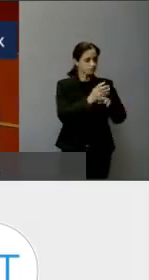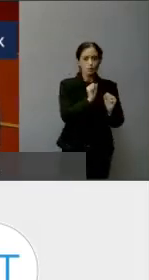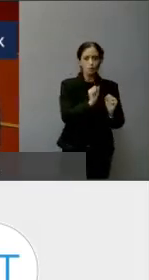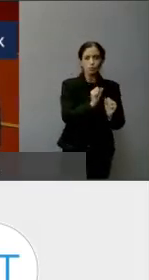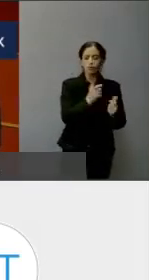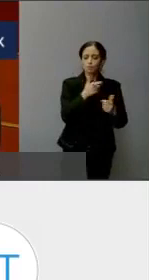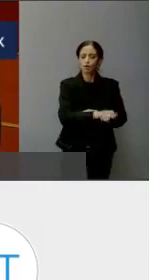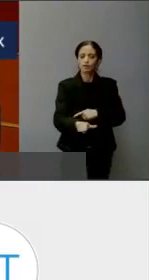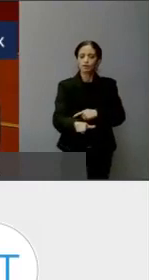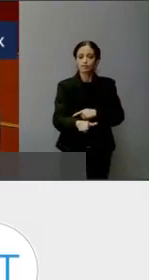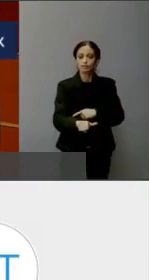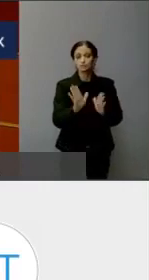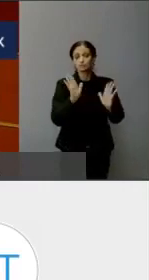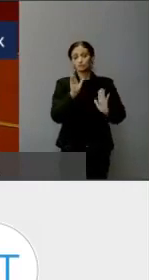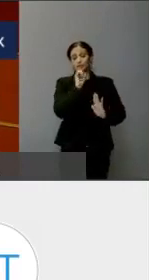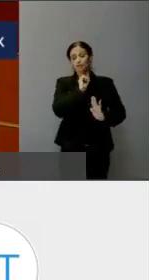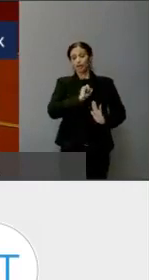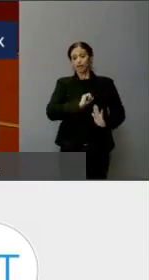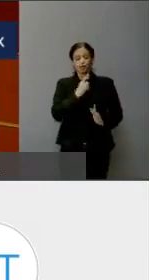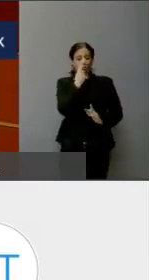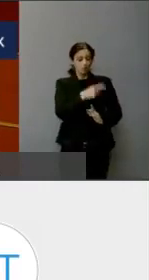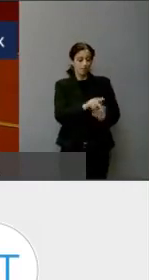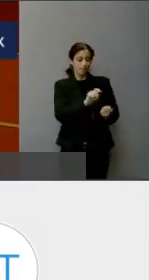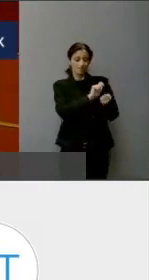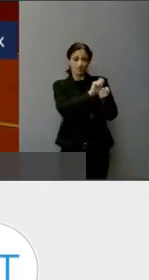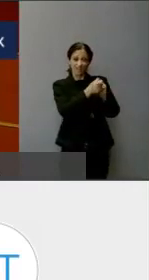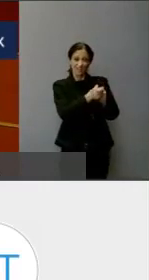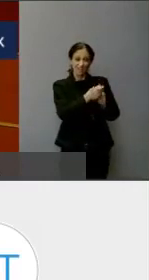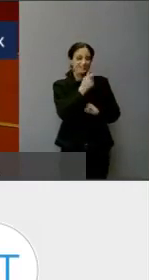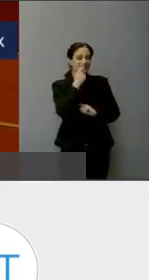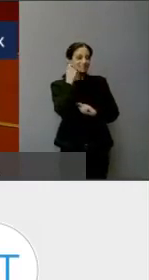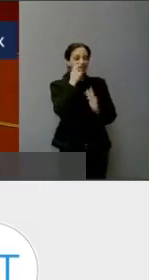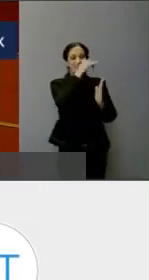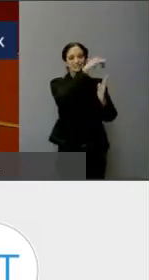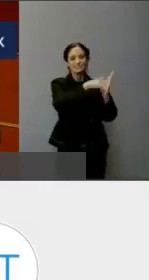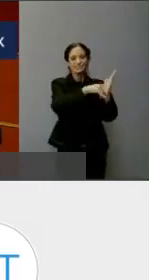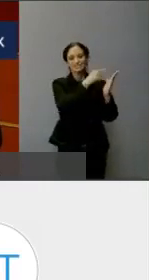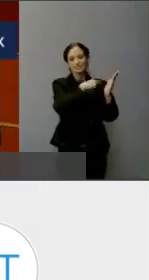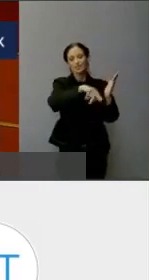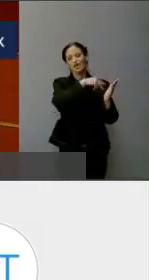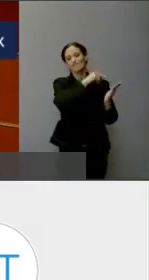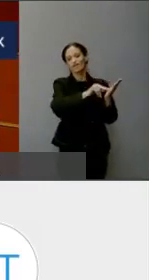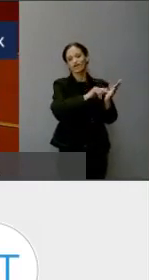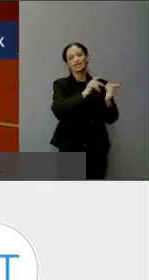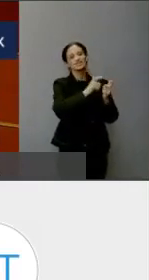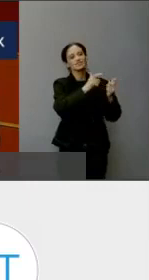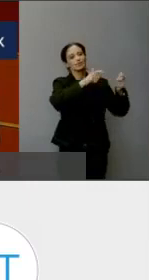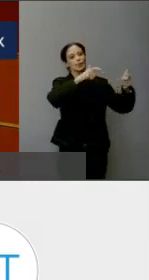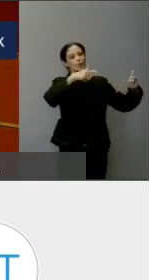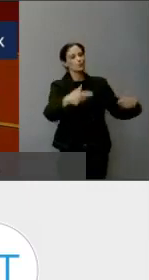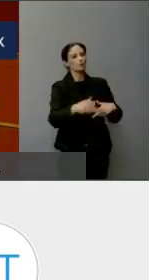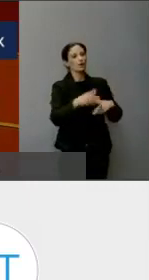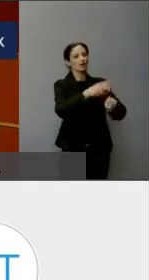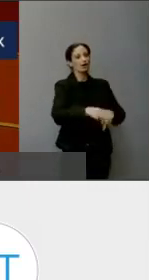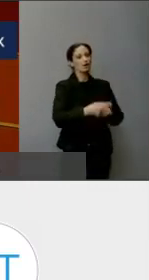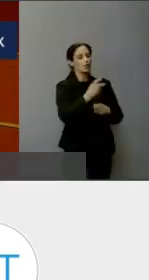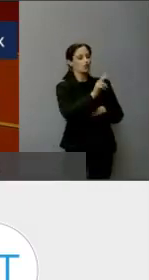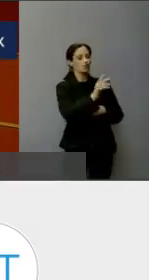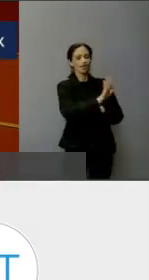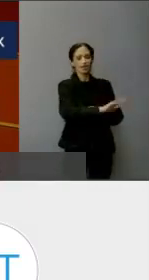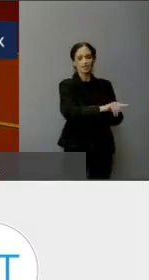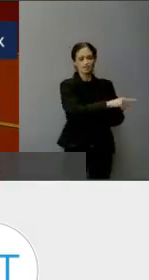perché questa variante non risponde all'interesse che ci ha scritto nel testo che oggi vediamo c a sviluppare l'agricoltura la vesima ma risponde a interessi